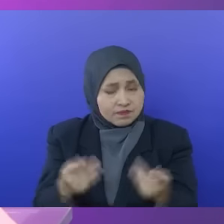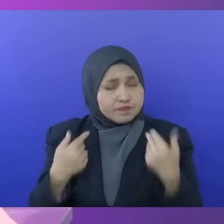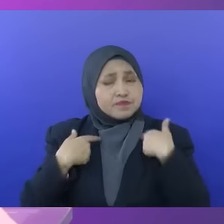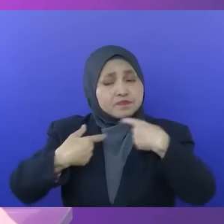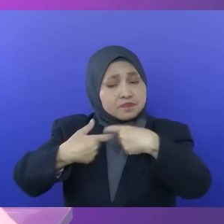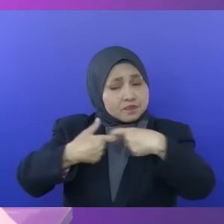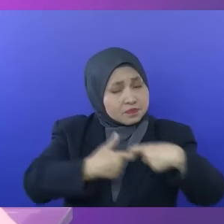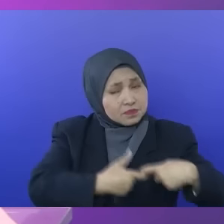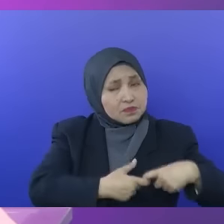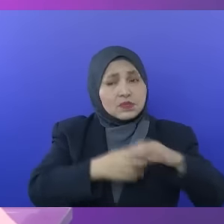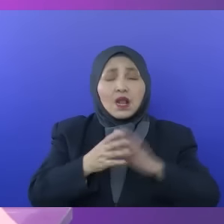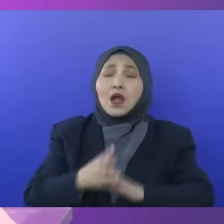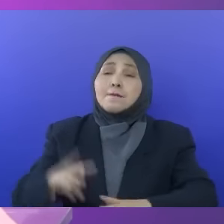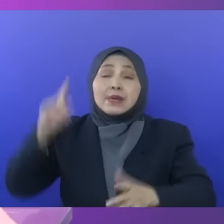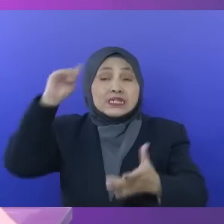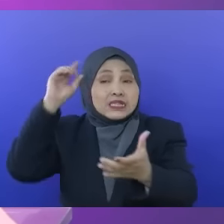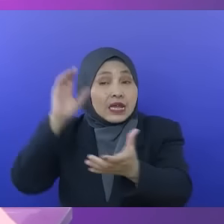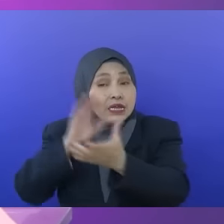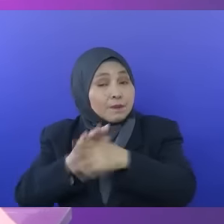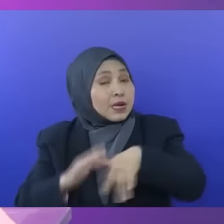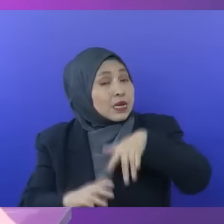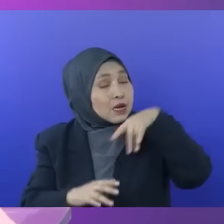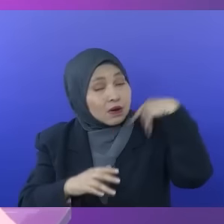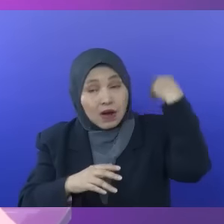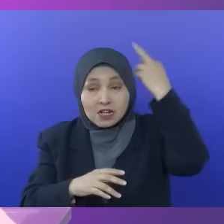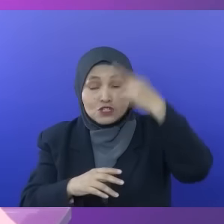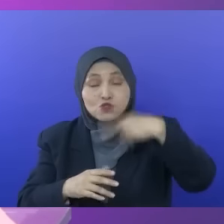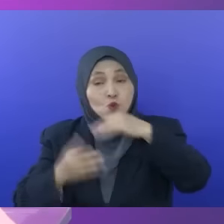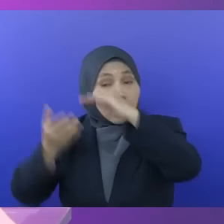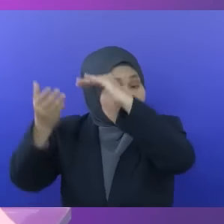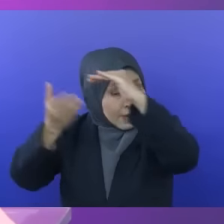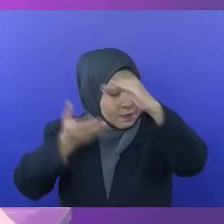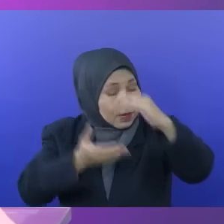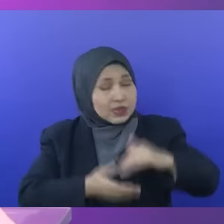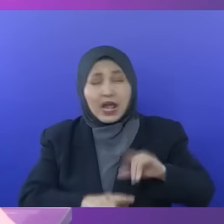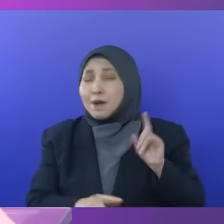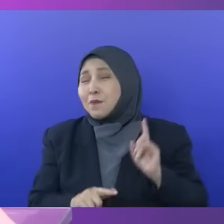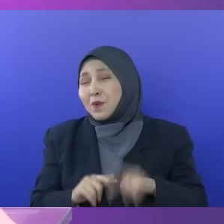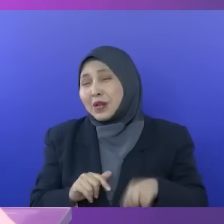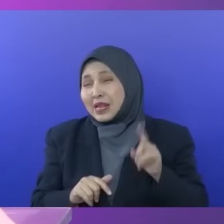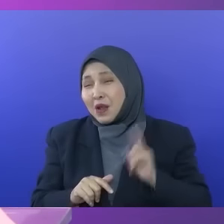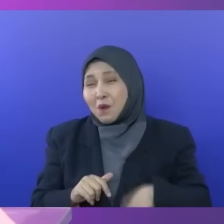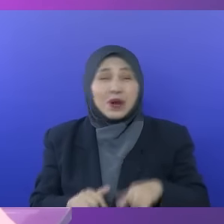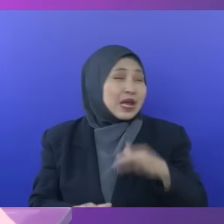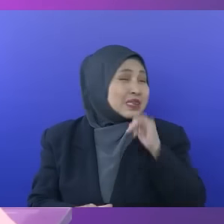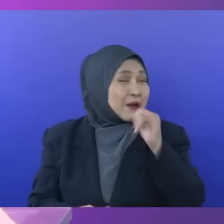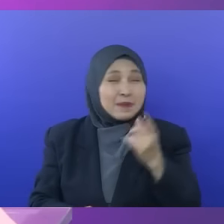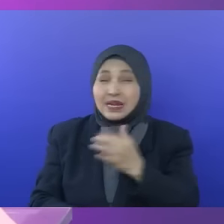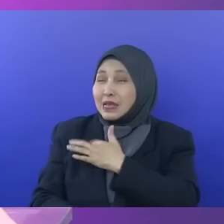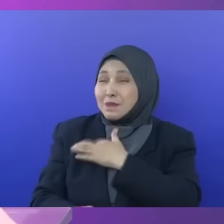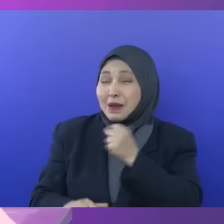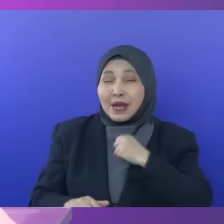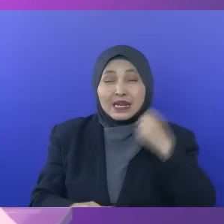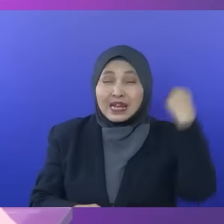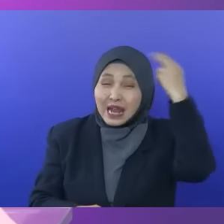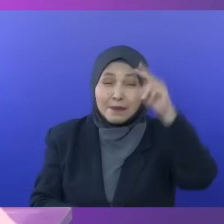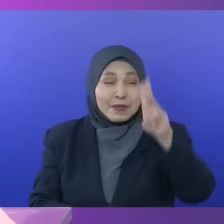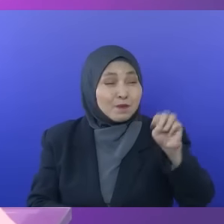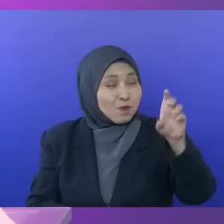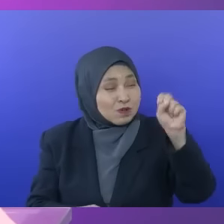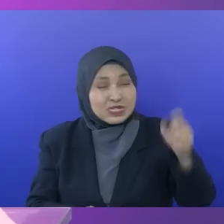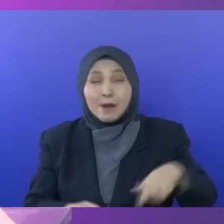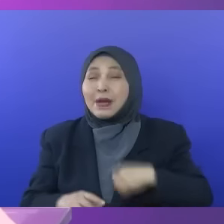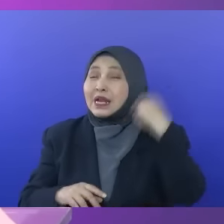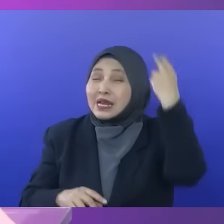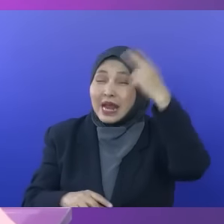kaitan dengan percaya kepada rasul yang diturunkan kitab tersebut tidak mungkin seorang yang bertakwa tidak beriman kepada nabi Musa kepada kepada Nabi